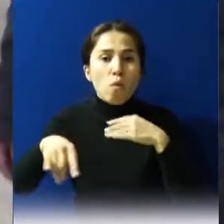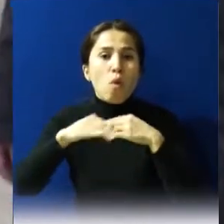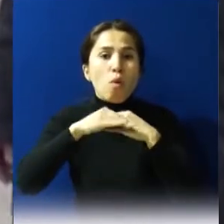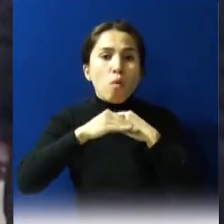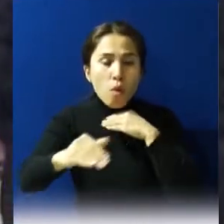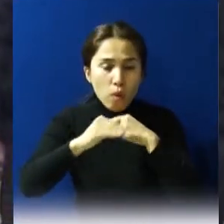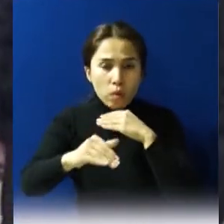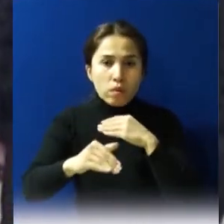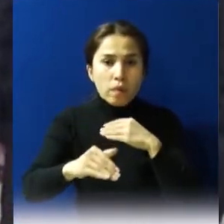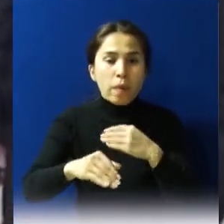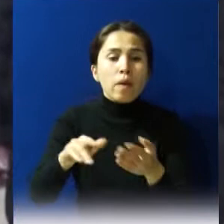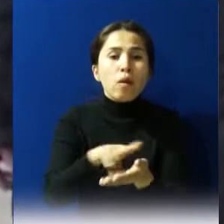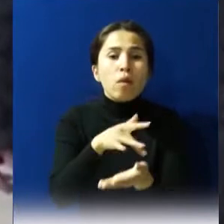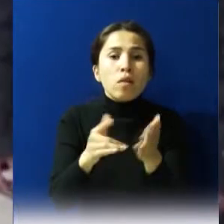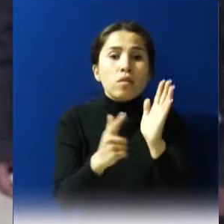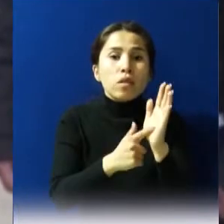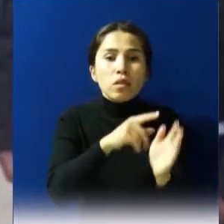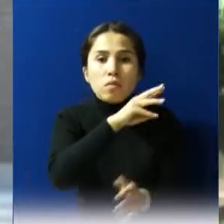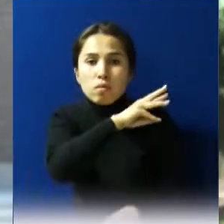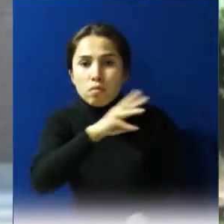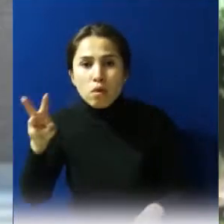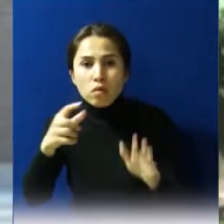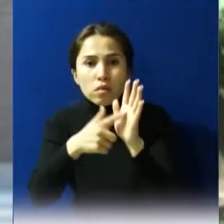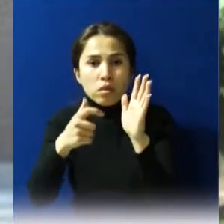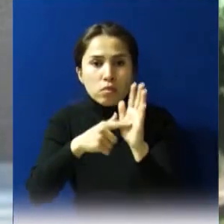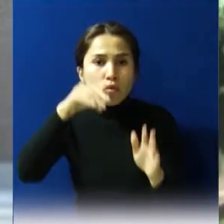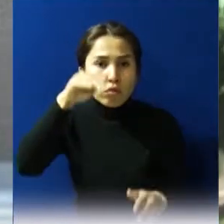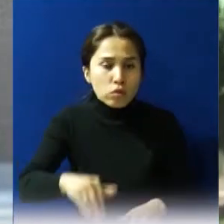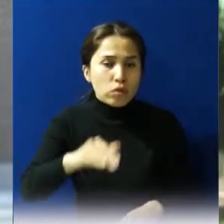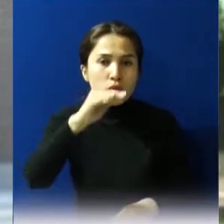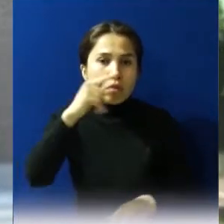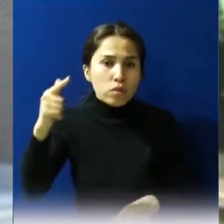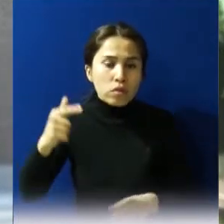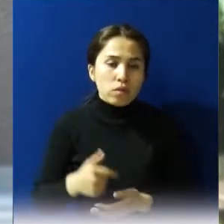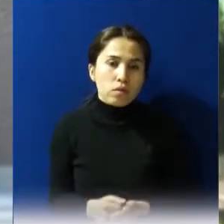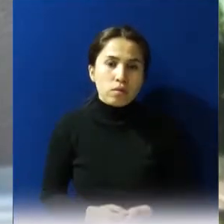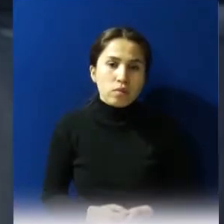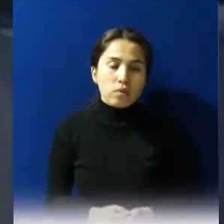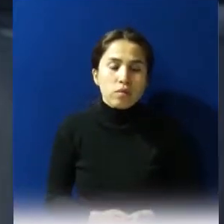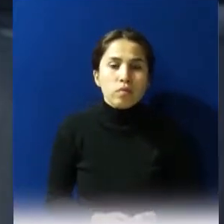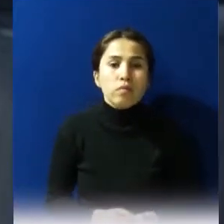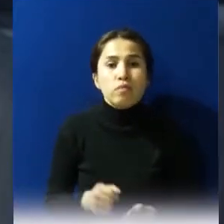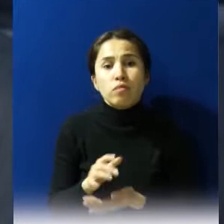построено новое современное футбольное поле для школьников на сумму 7 700 000 тенге.